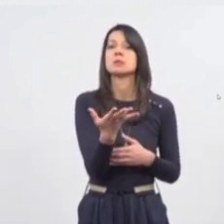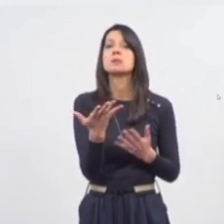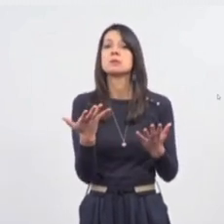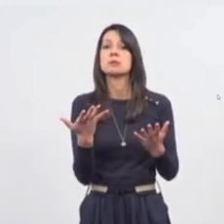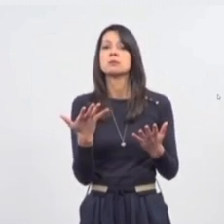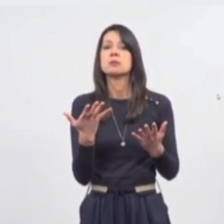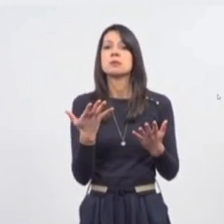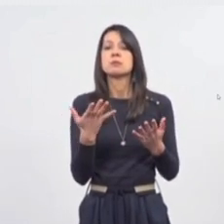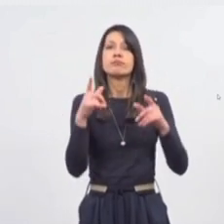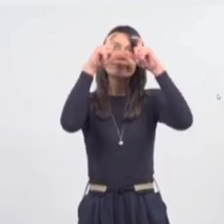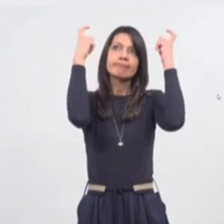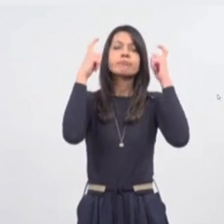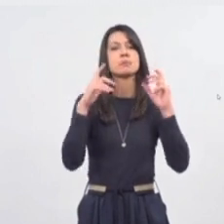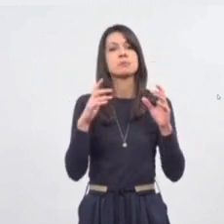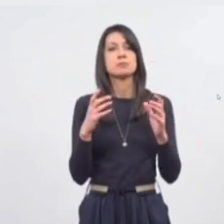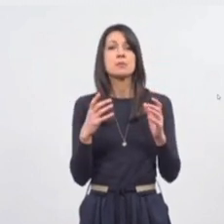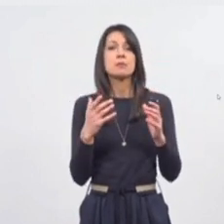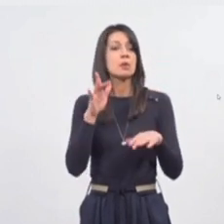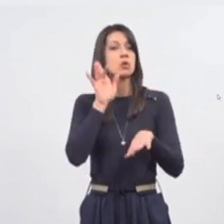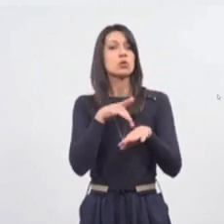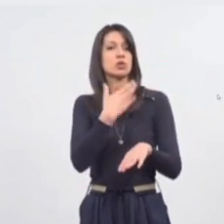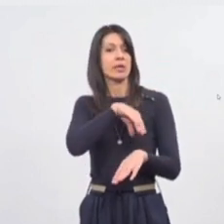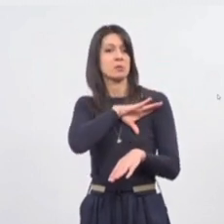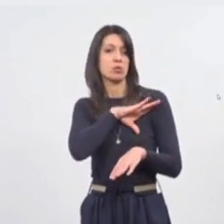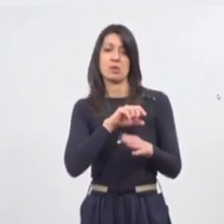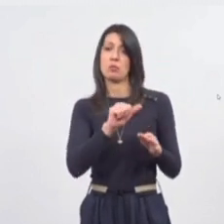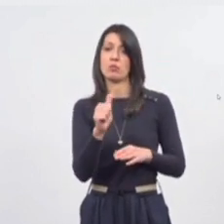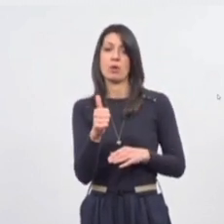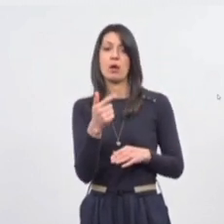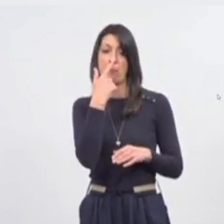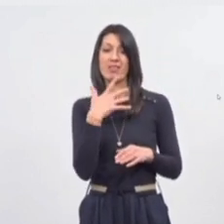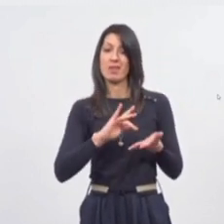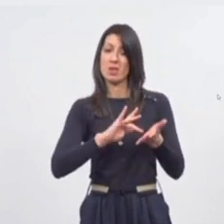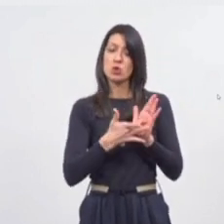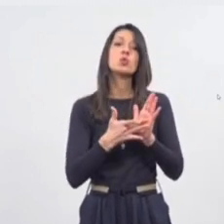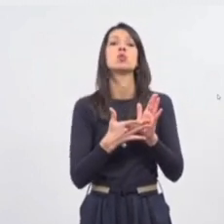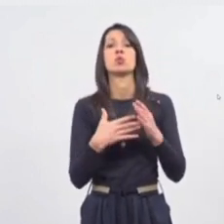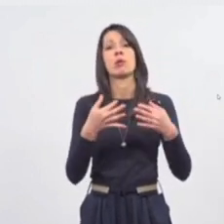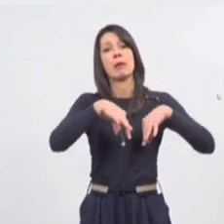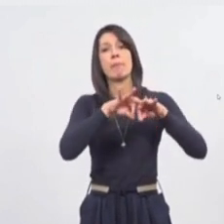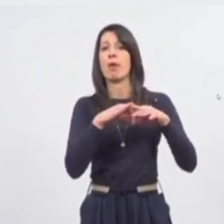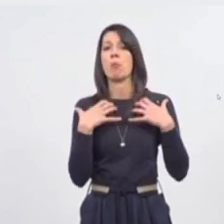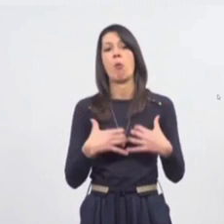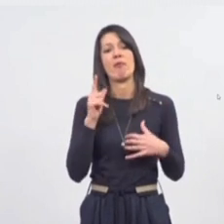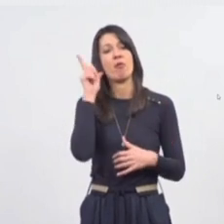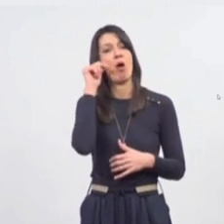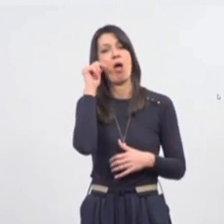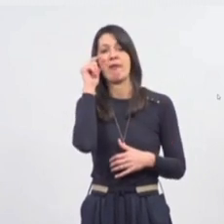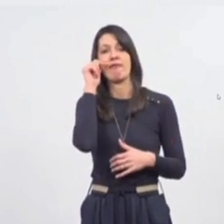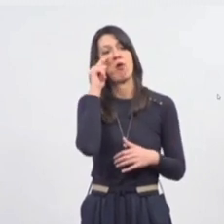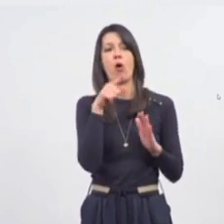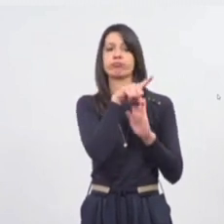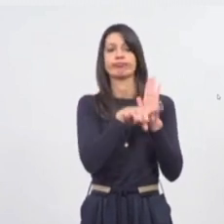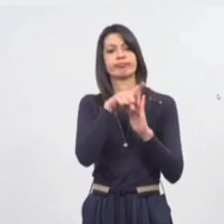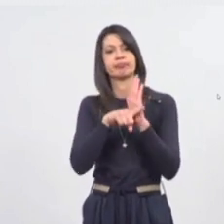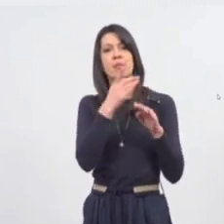en tant qu'ancien commissaire numérique, combien c'est important que ce soit tous les États membres qui font des efforts. Quand on parle de la directive droit d'auteur,